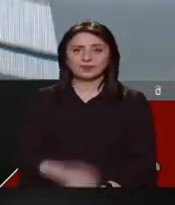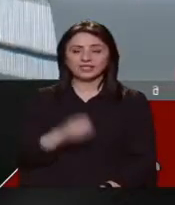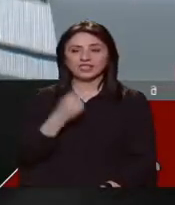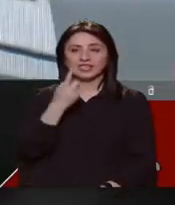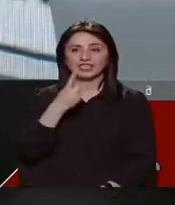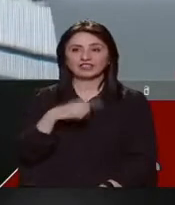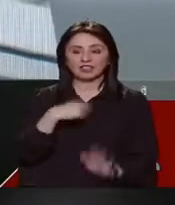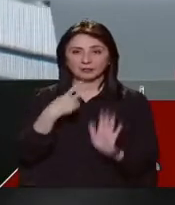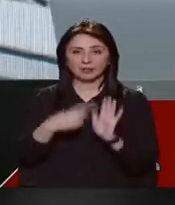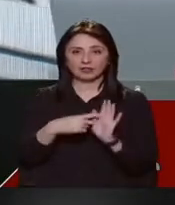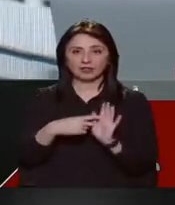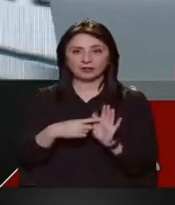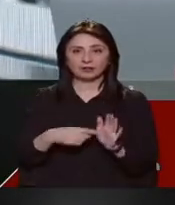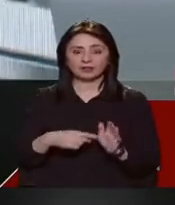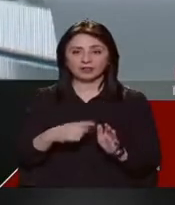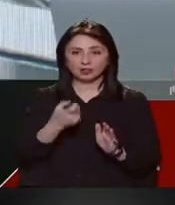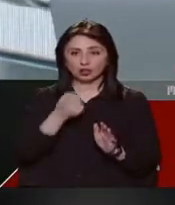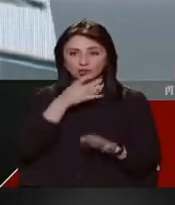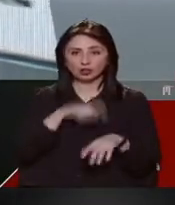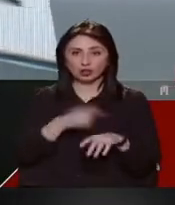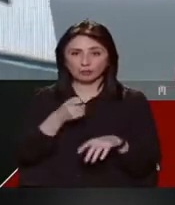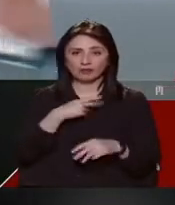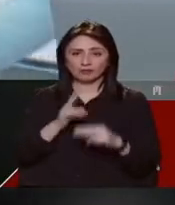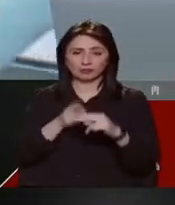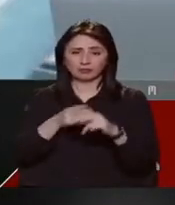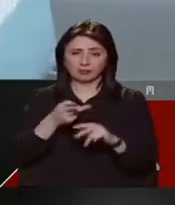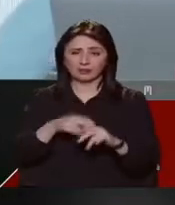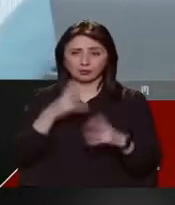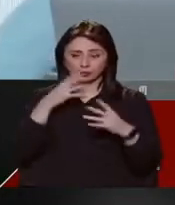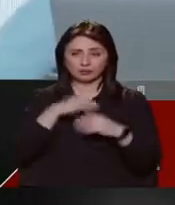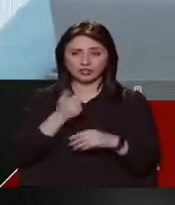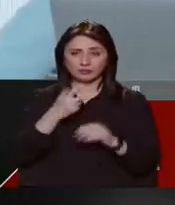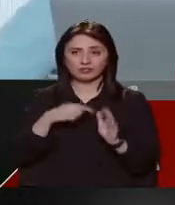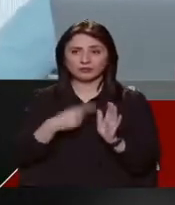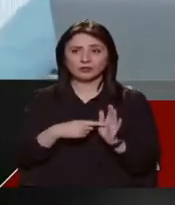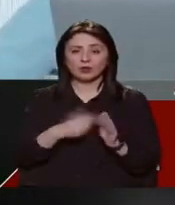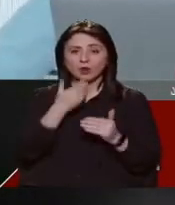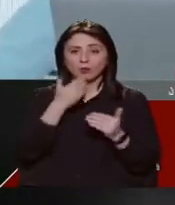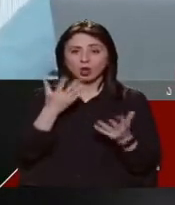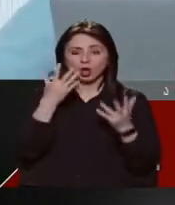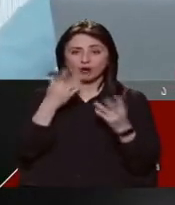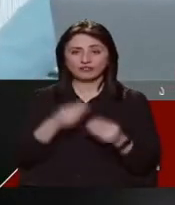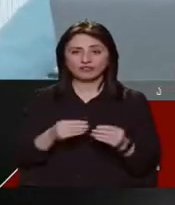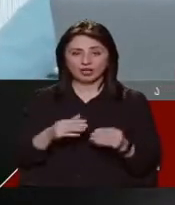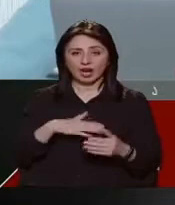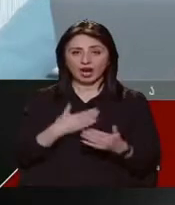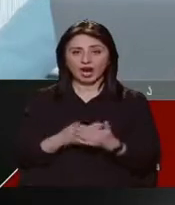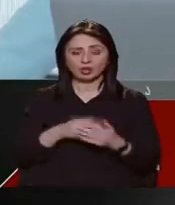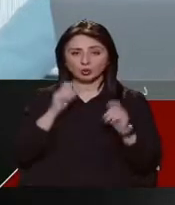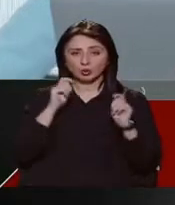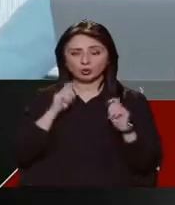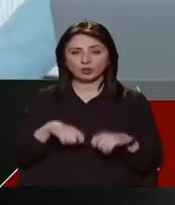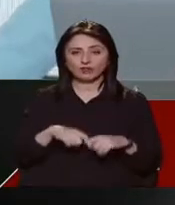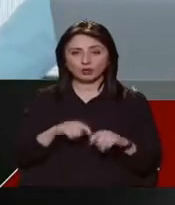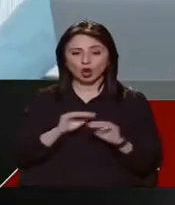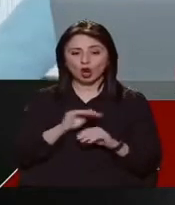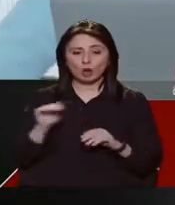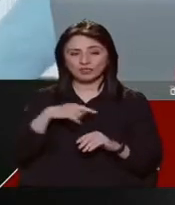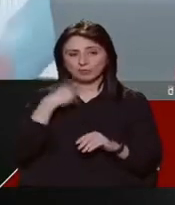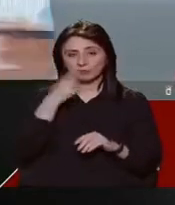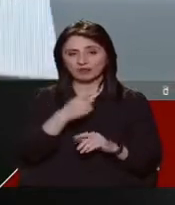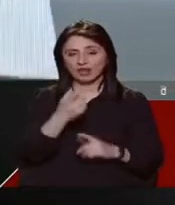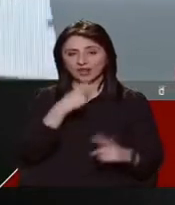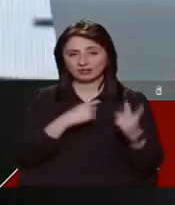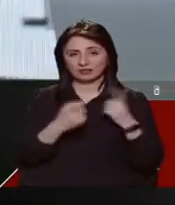Კიდევ ერთი კითხვა მაპატიეთ გაწყვეტინებთ, ცოტა დრო გრჩება და მინდა რომ მოვასწრო კიდევ რამდენიმე შეკითხვა. Ბოლო დღეებში ისევ გააქტიურდა უკრაინული ოფიციალური